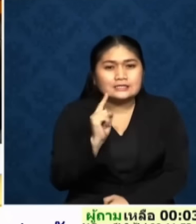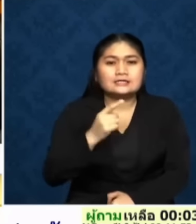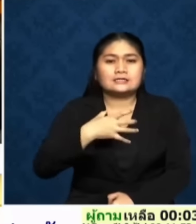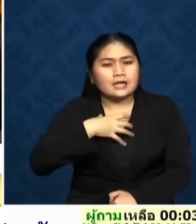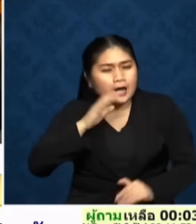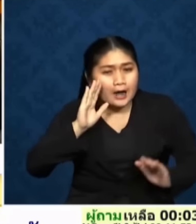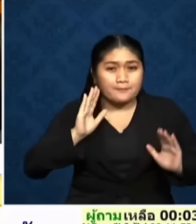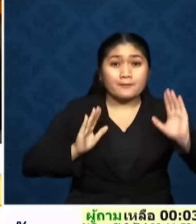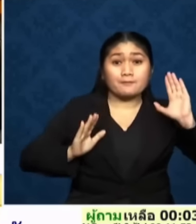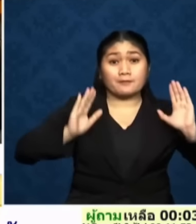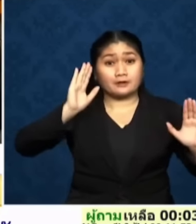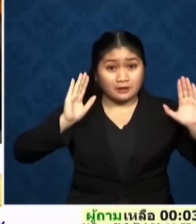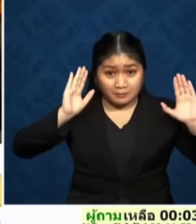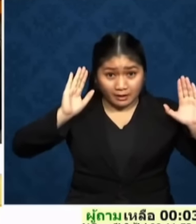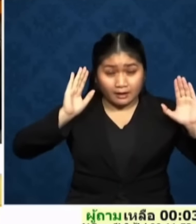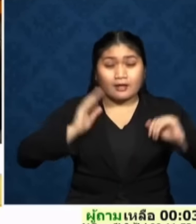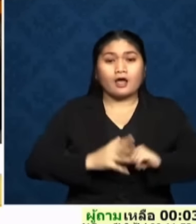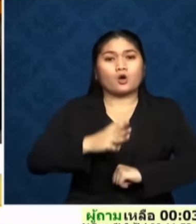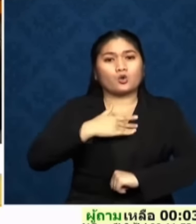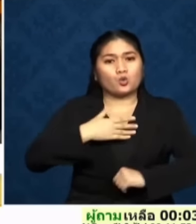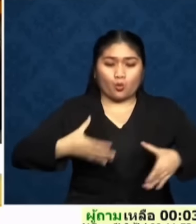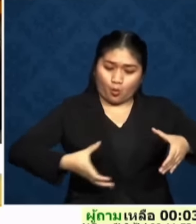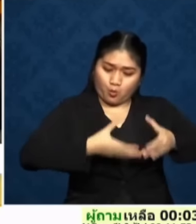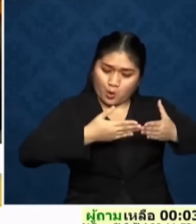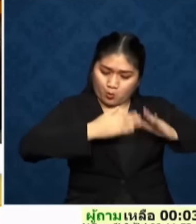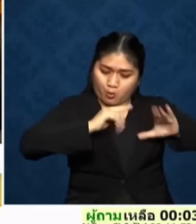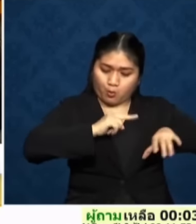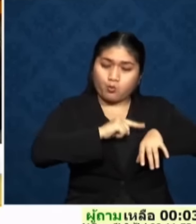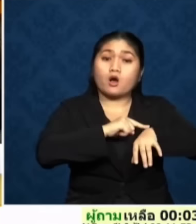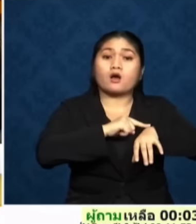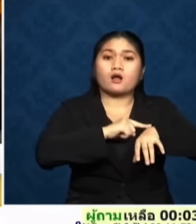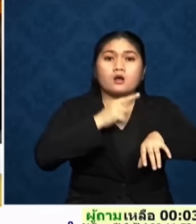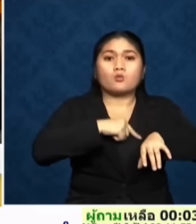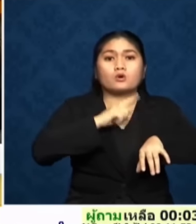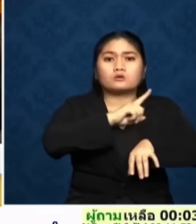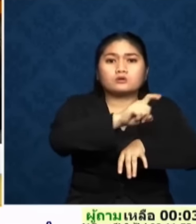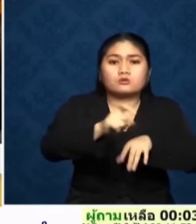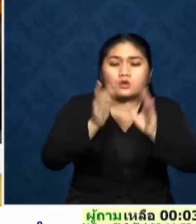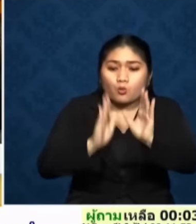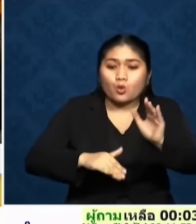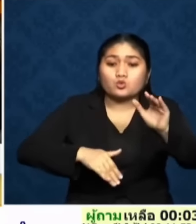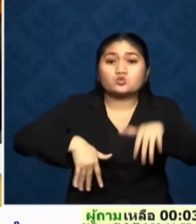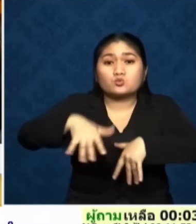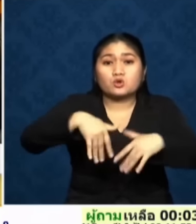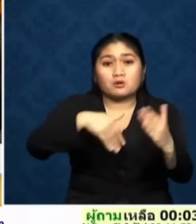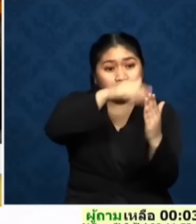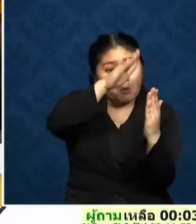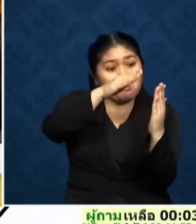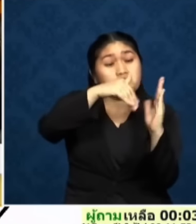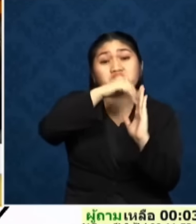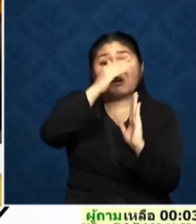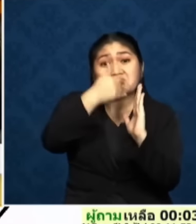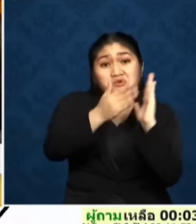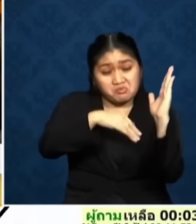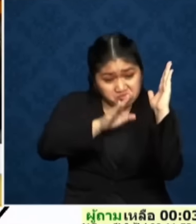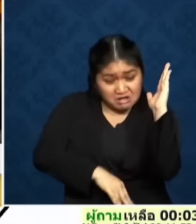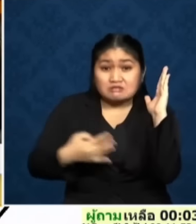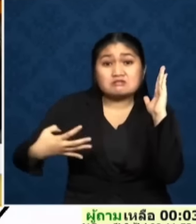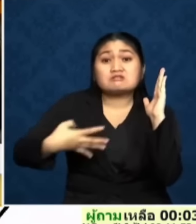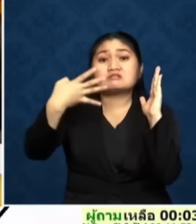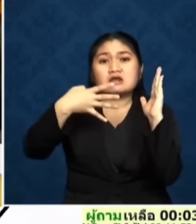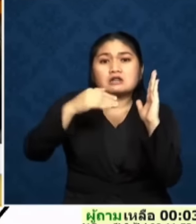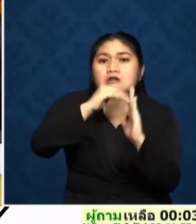ให้มากขึ้นคณะทำงานที่ผมได้รับตั้งขึ้นมาเนี่ยผมไปถามหาประชาชนทั้ง4ภาคภาคเหนือถ